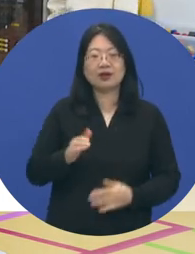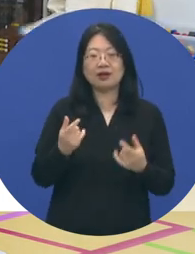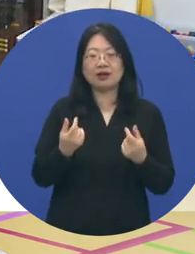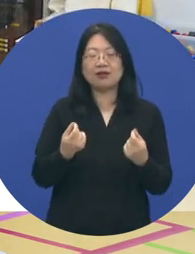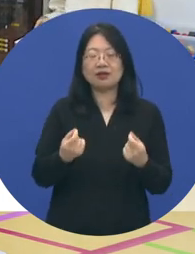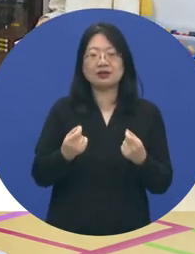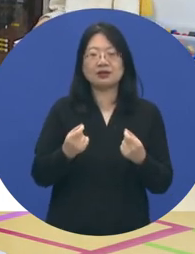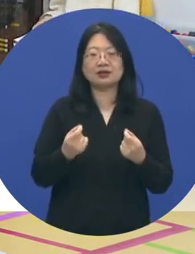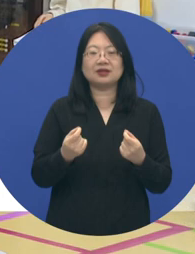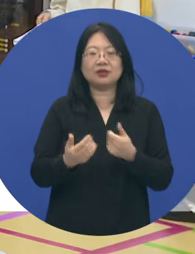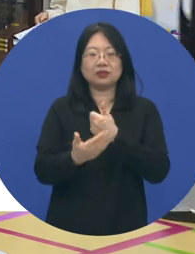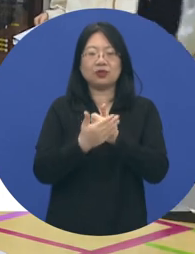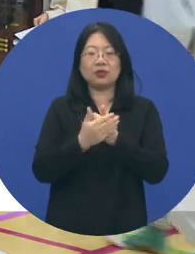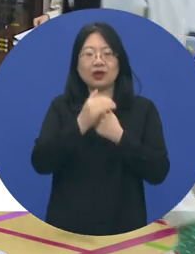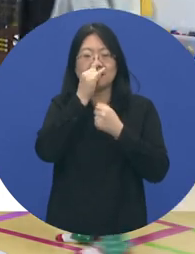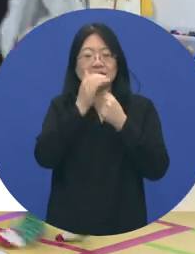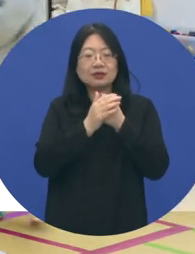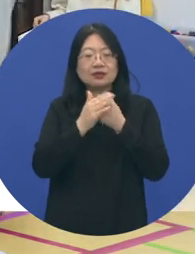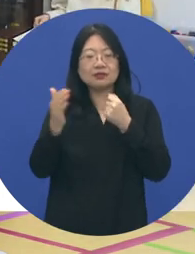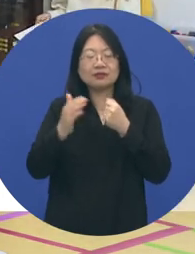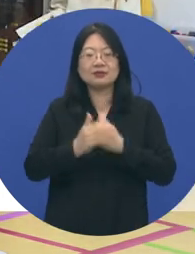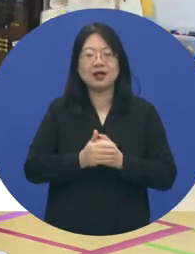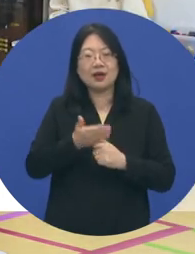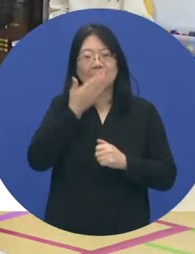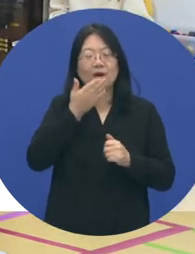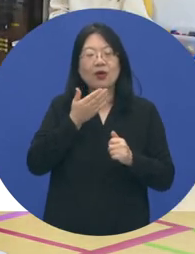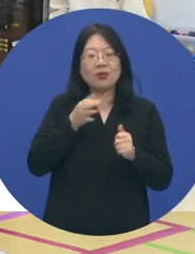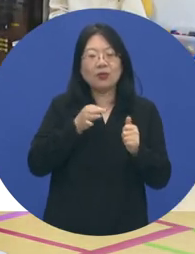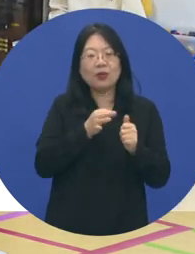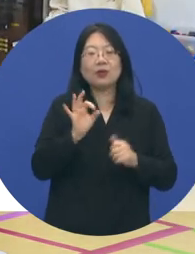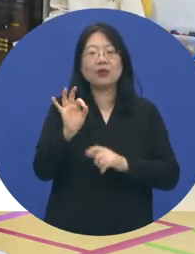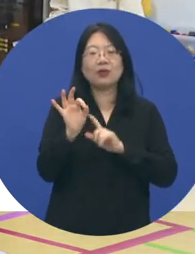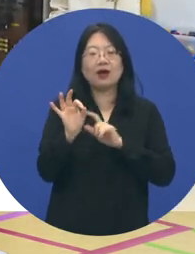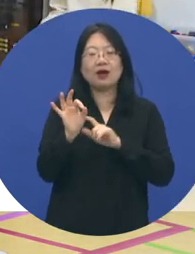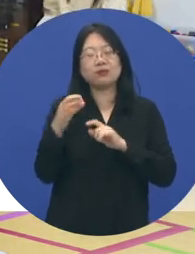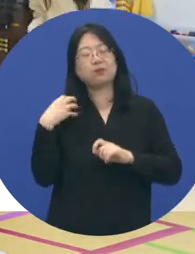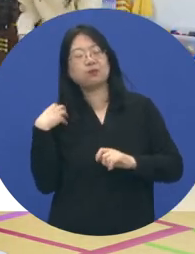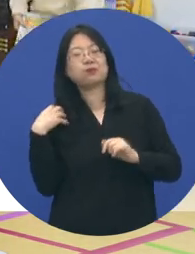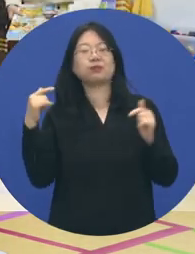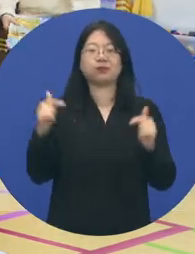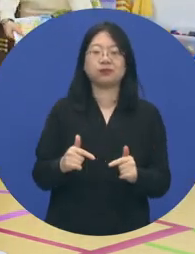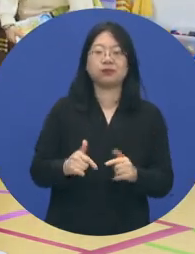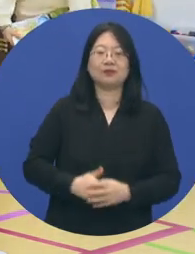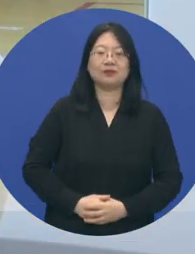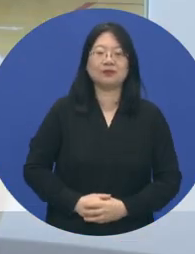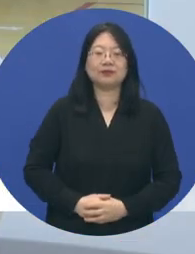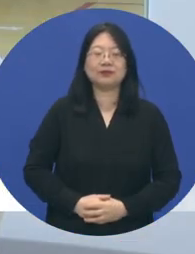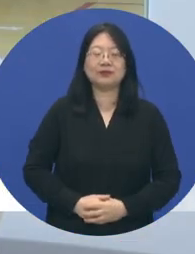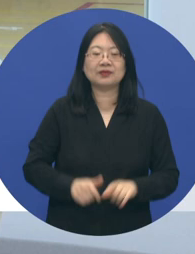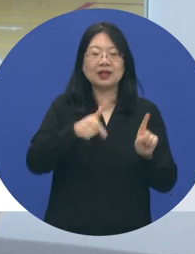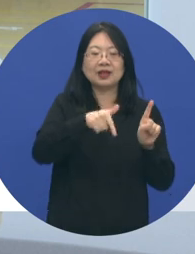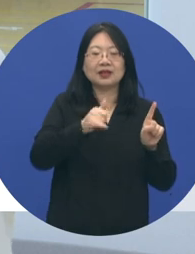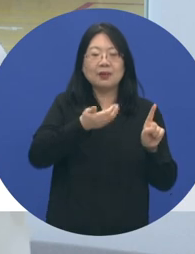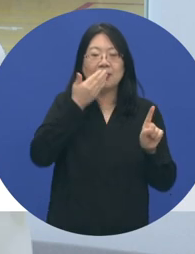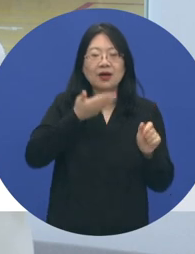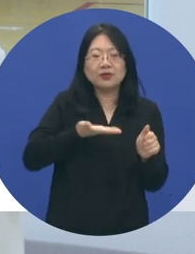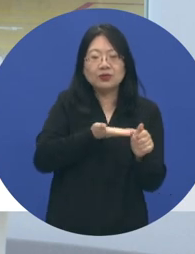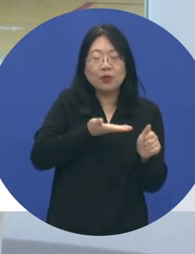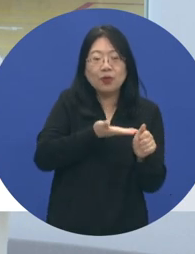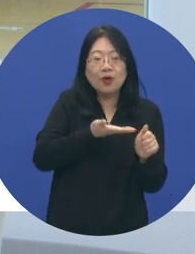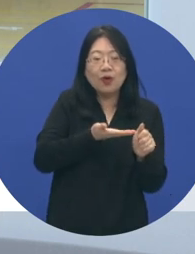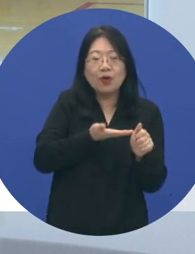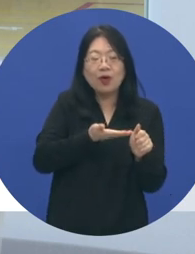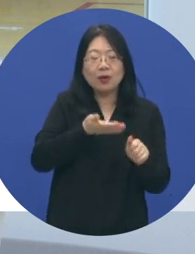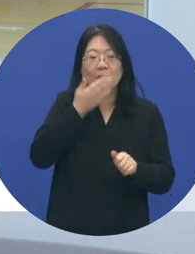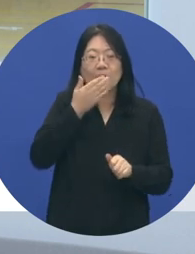그런데 이런 좋은 지원을 받게 되어서 그 식비에 대한 부담도 덜게 되고 한 끼 밥 차려주는 것만